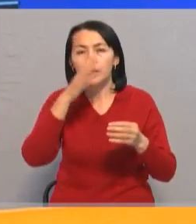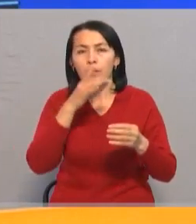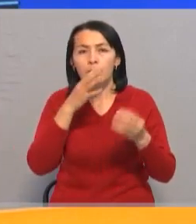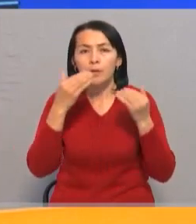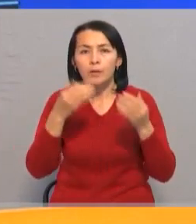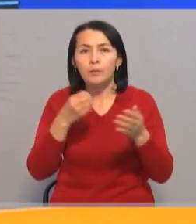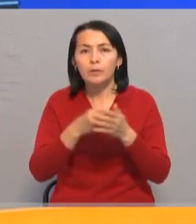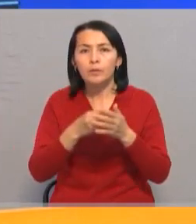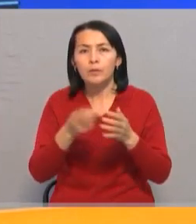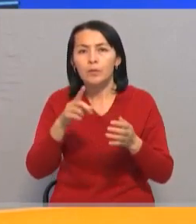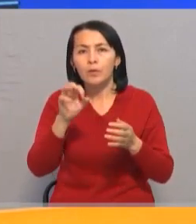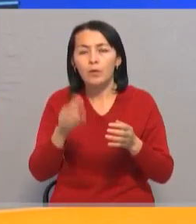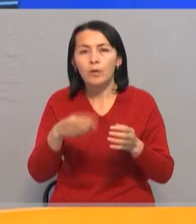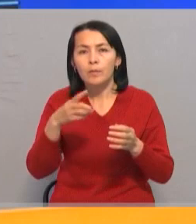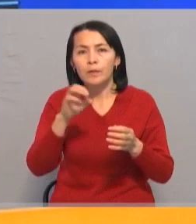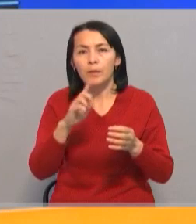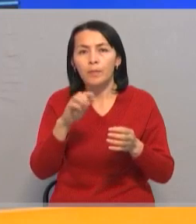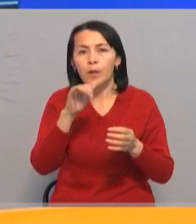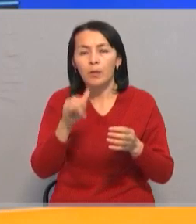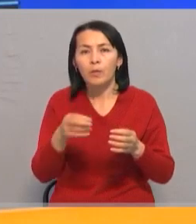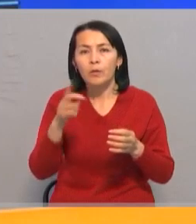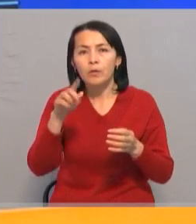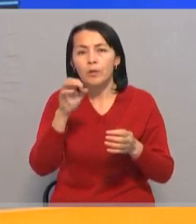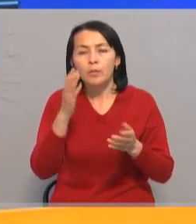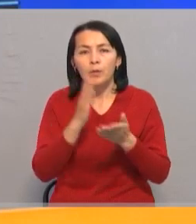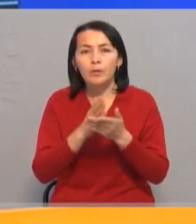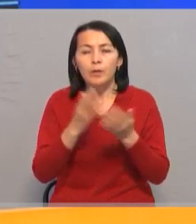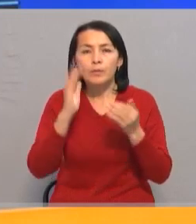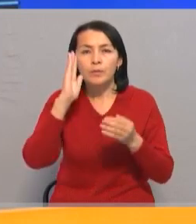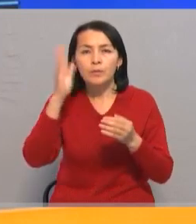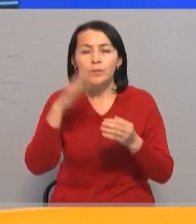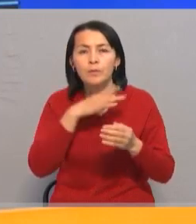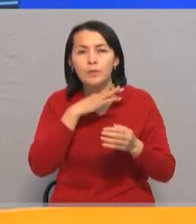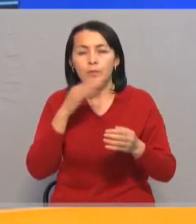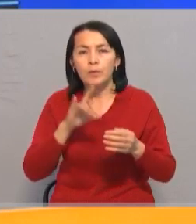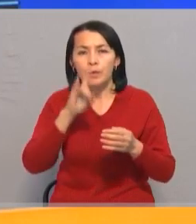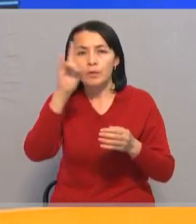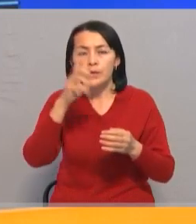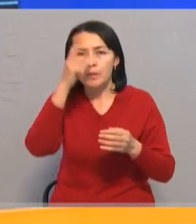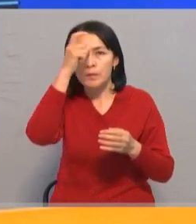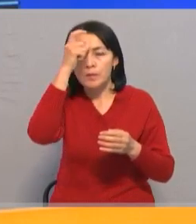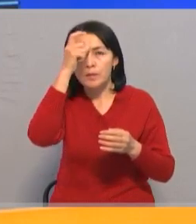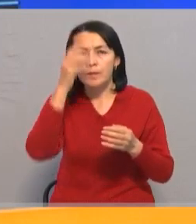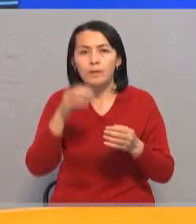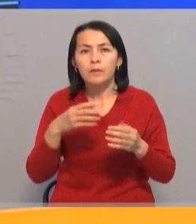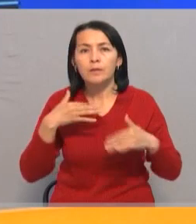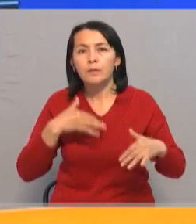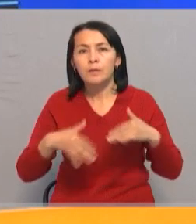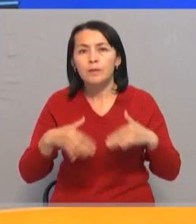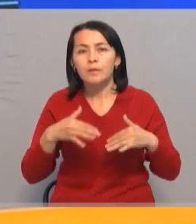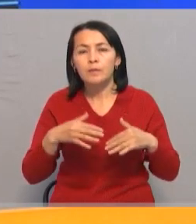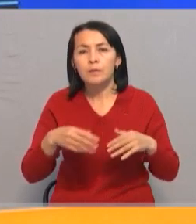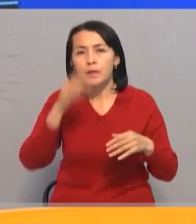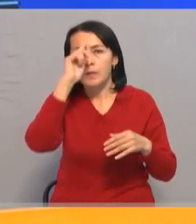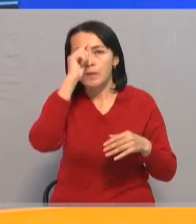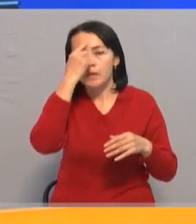вдоху анкару медину Баку и Душанбе Кроме того будет увеличенное число рейсов Стамбул тбилиси-пхукет